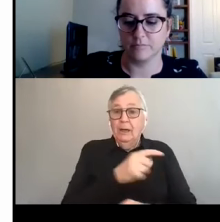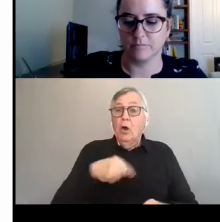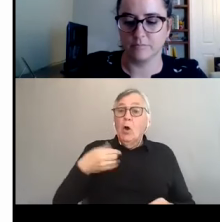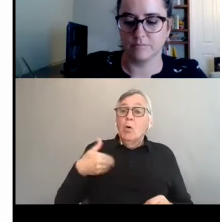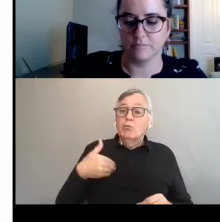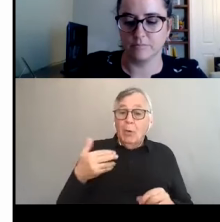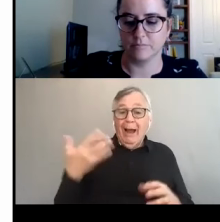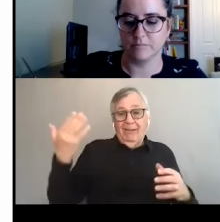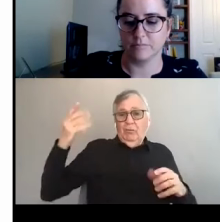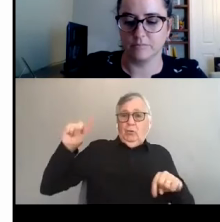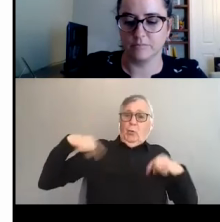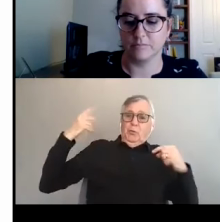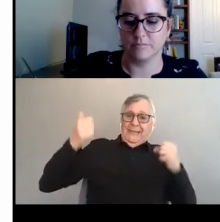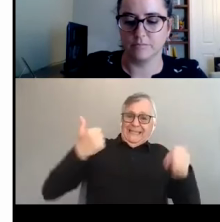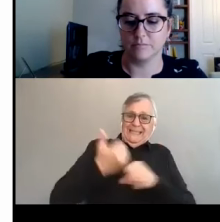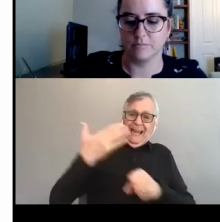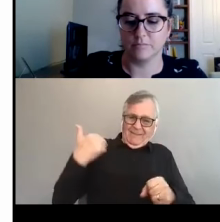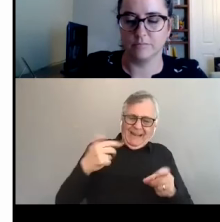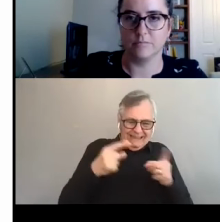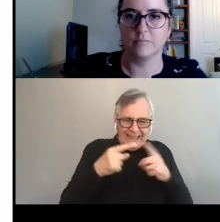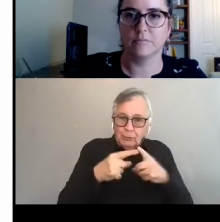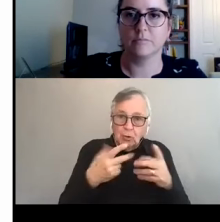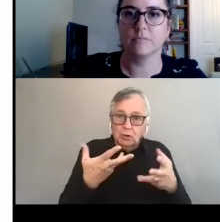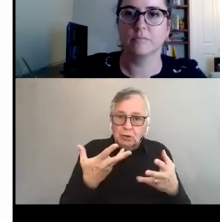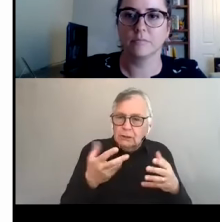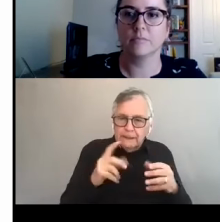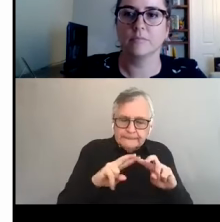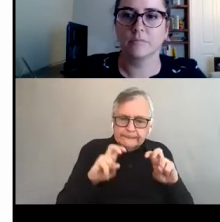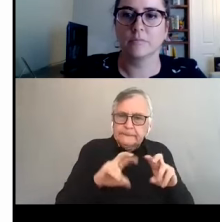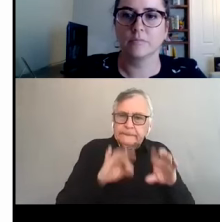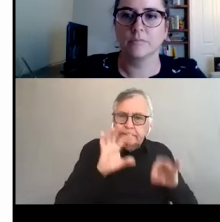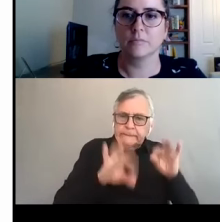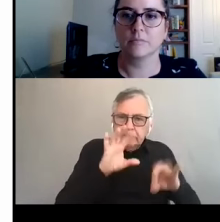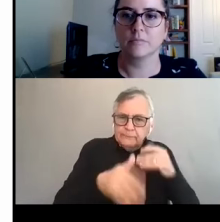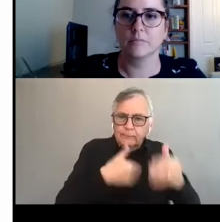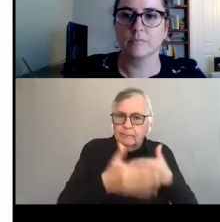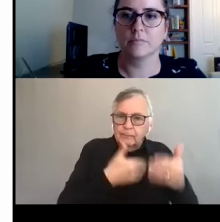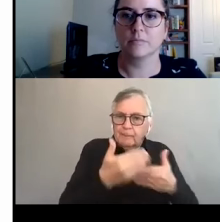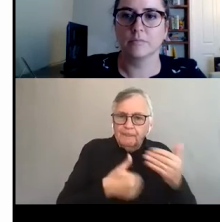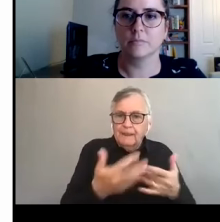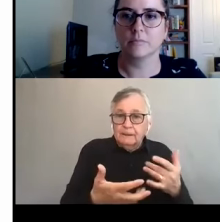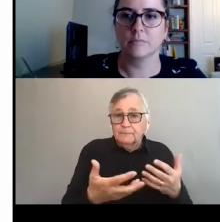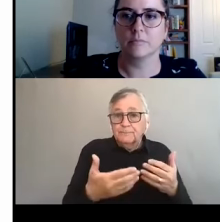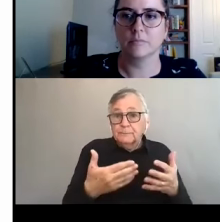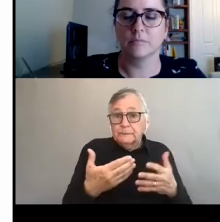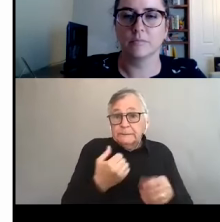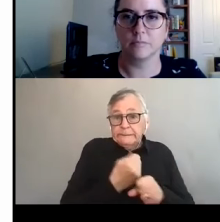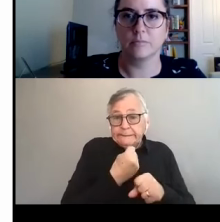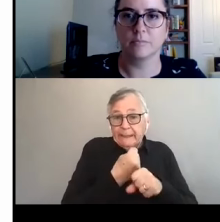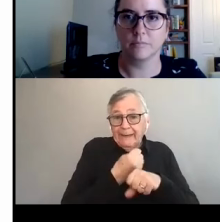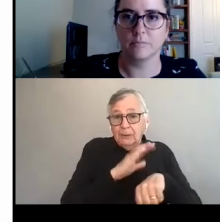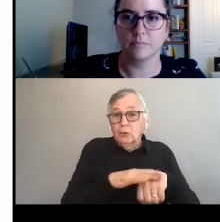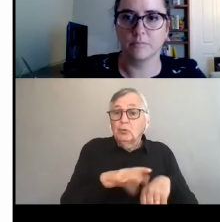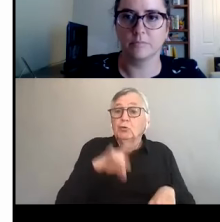la COVID, parce que déjà, la technologie avait été complètement développée, puis elle avait été mise en place, puis ils étaient en train de travailler là-dessus pour trouver